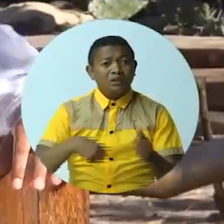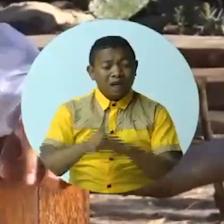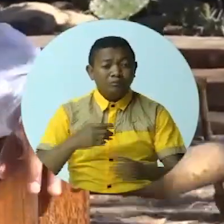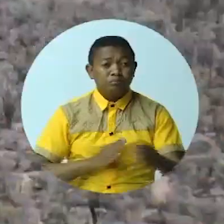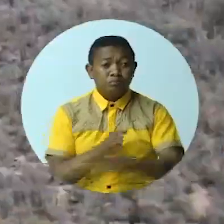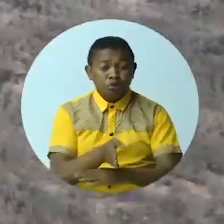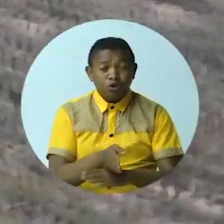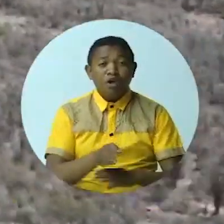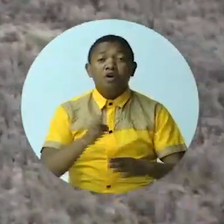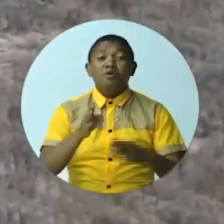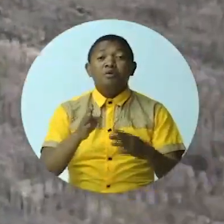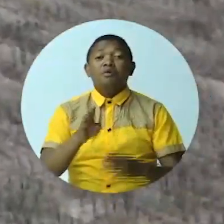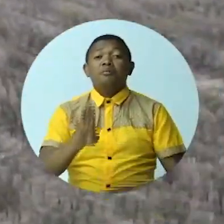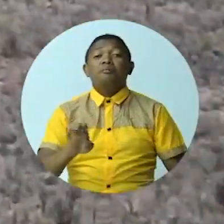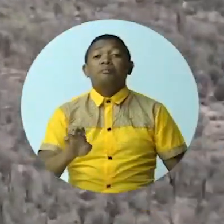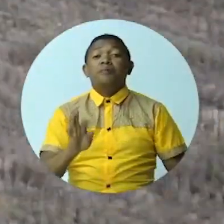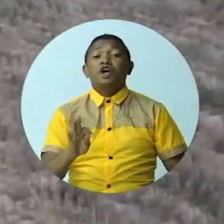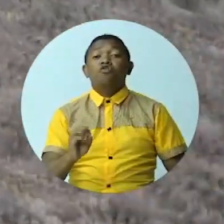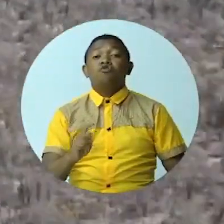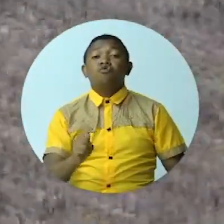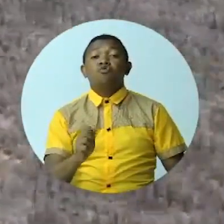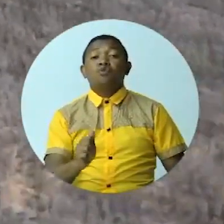dia natsapa